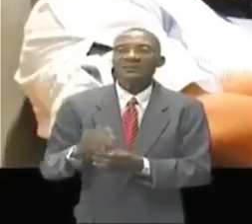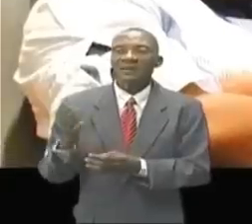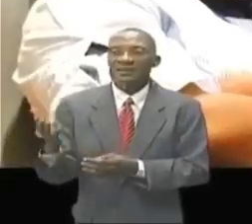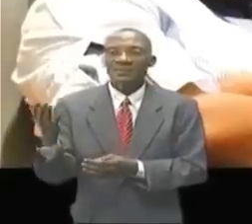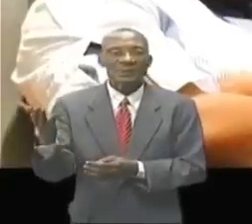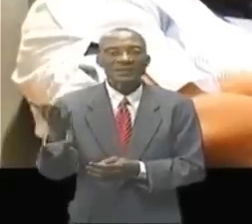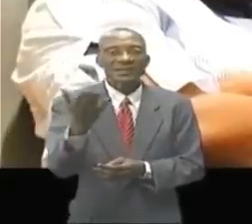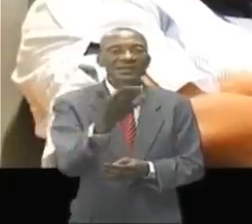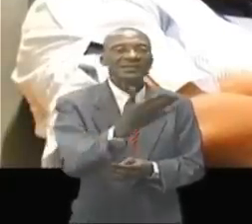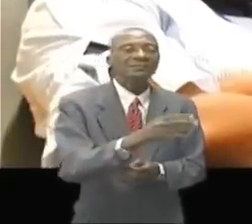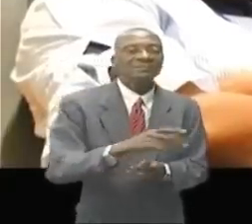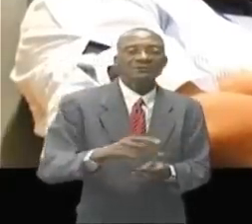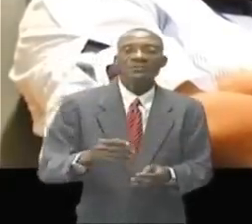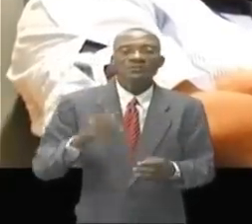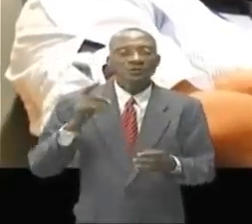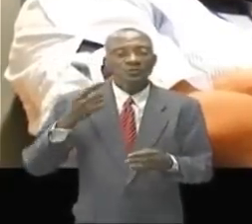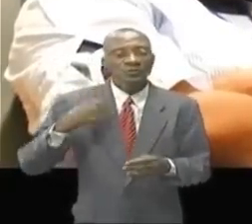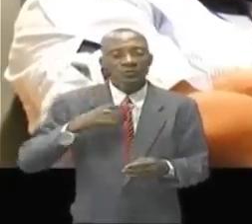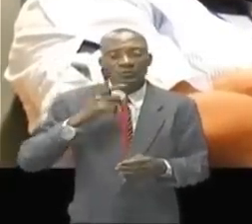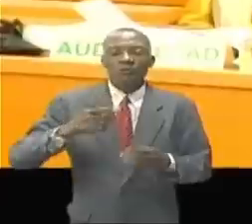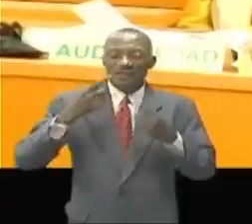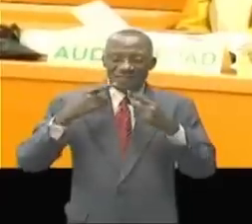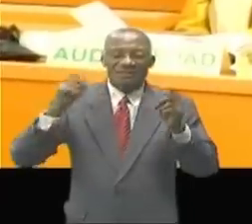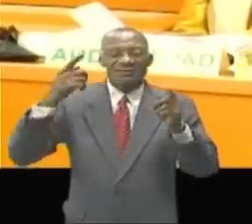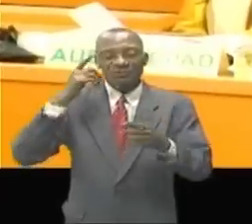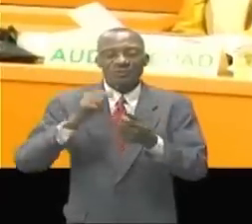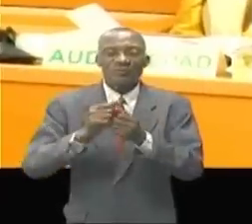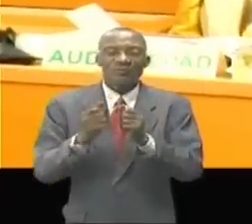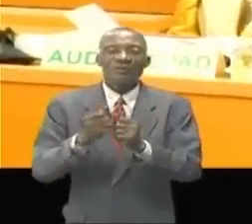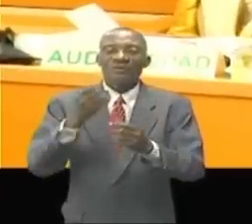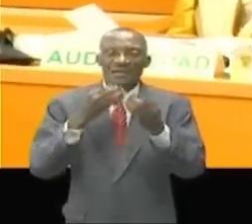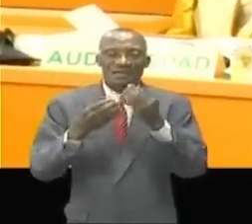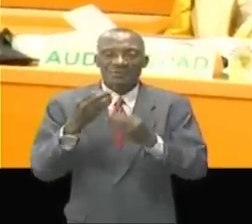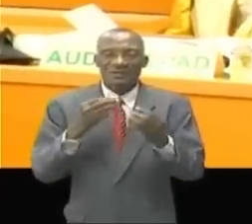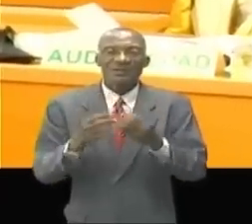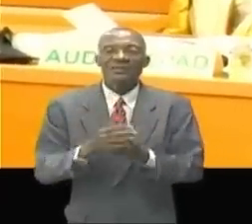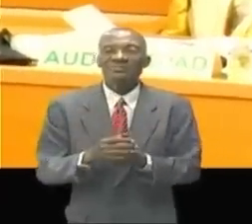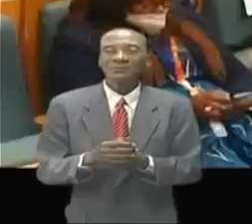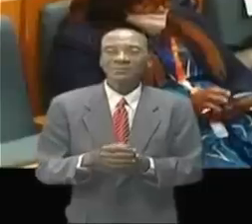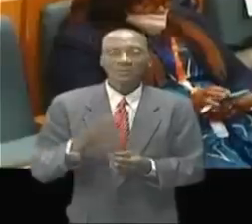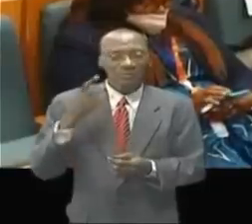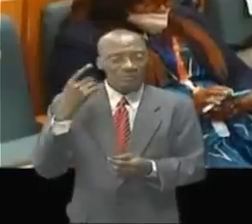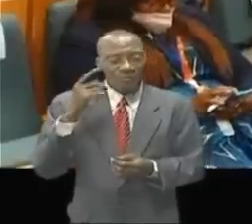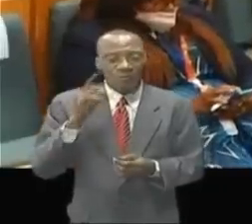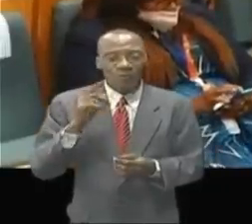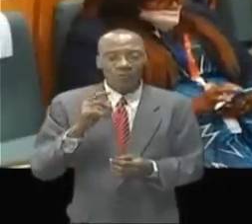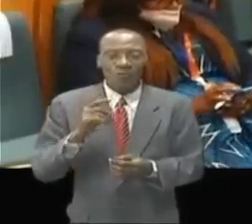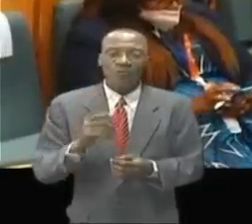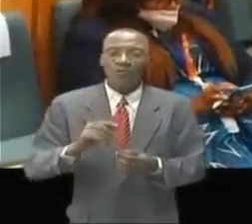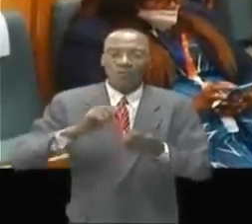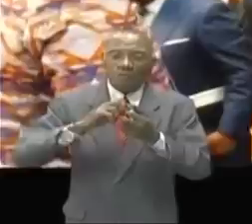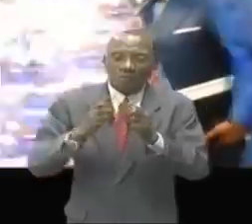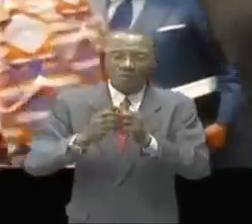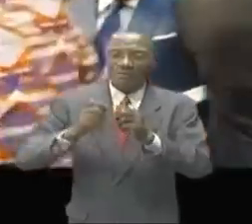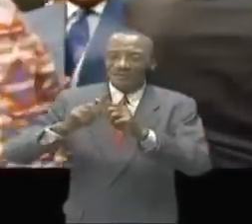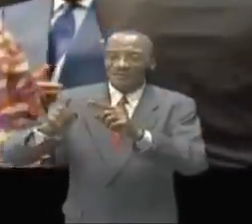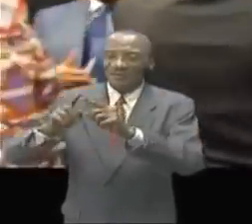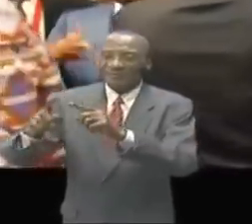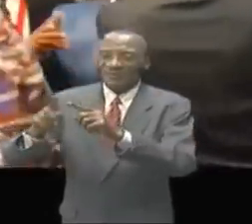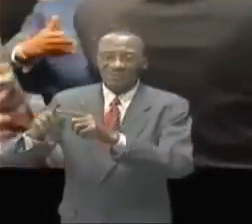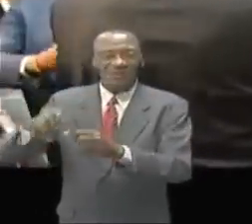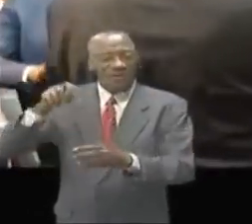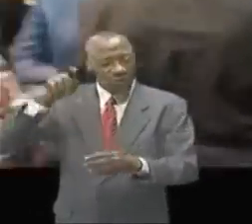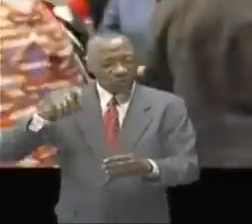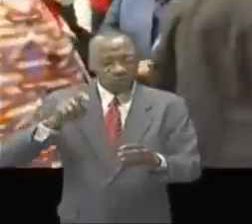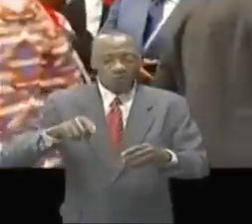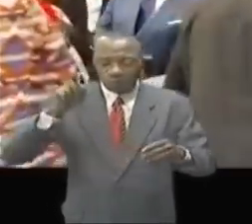à gagner tous la bataille de la sécurité alimentaire endogène pour gagner les défis actuels, résultat de la crise russo-ukrainienne. Avant